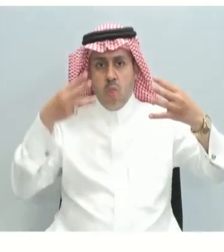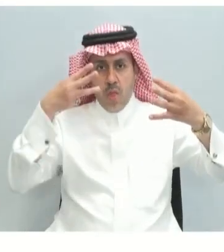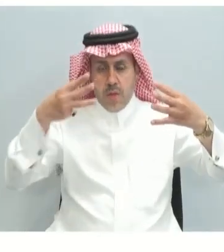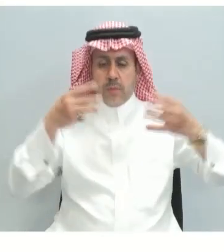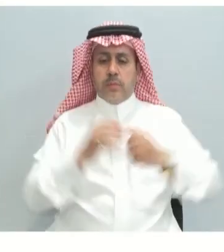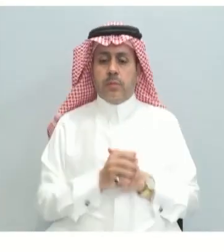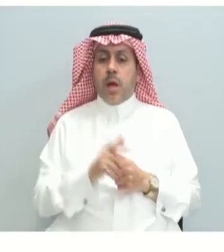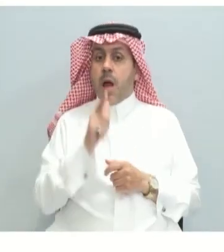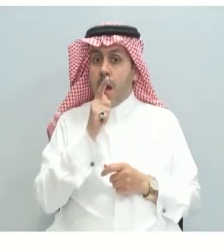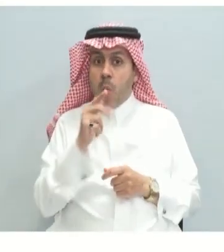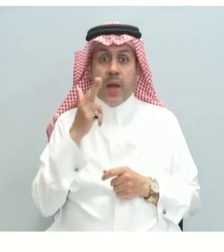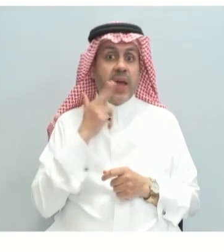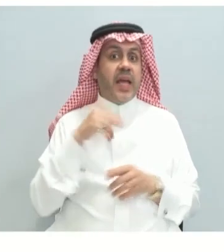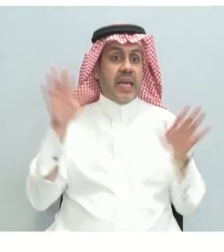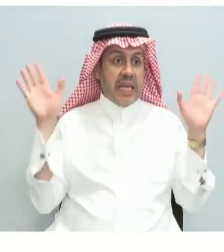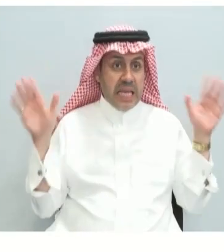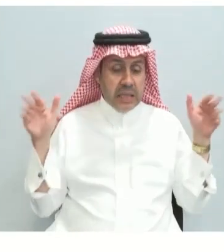قول خير يا طير،